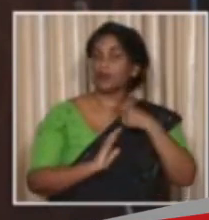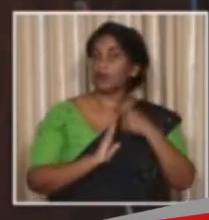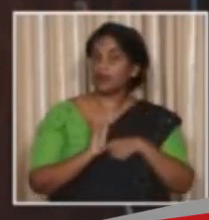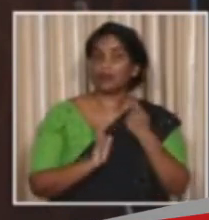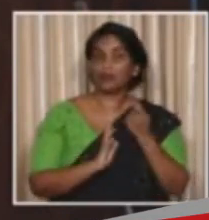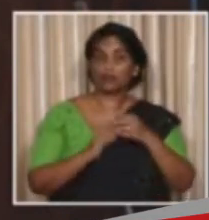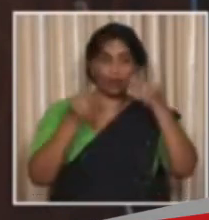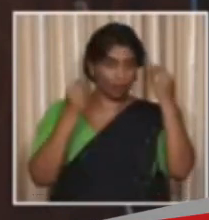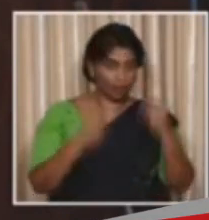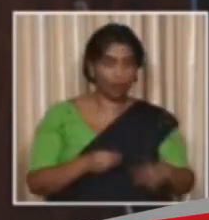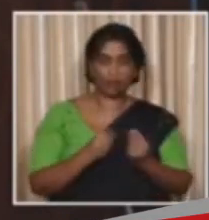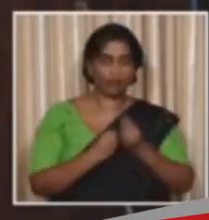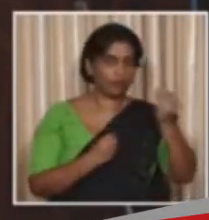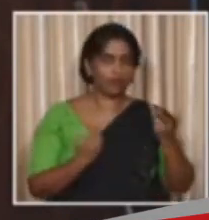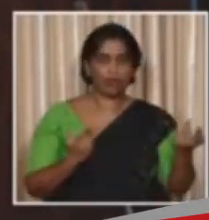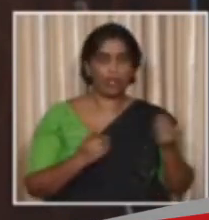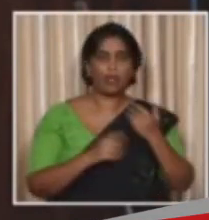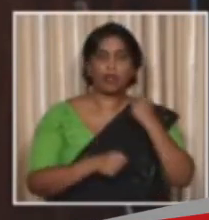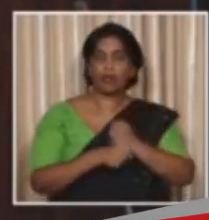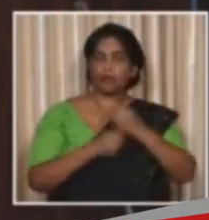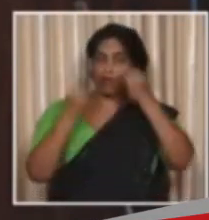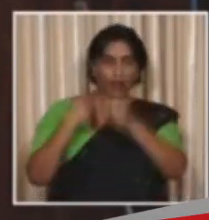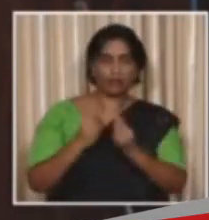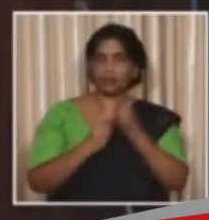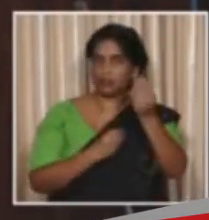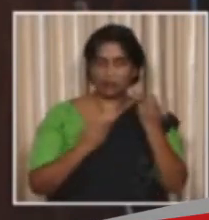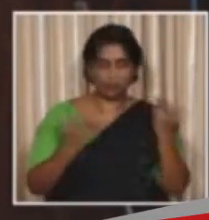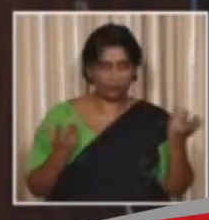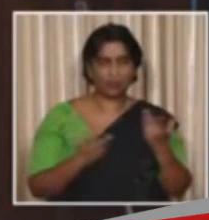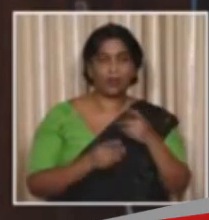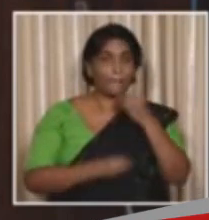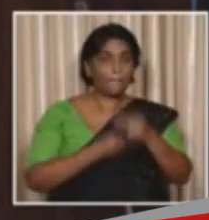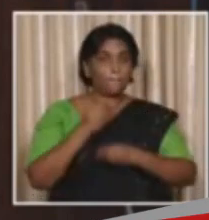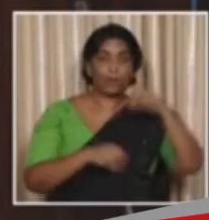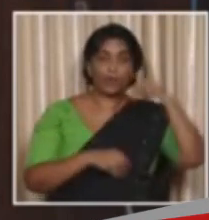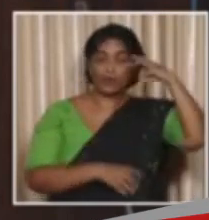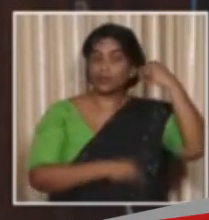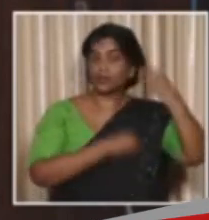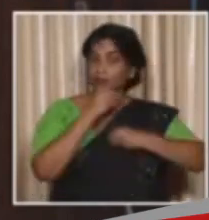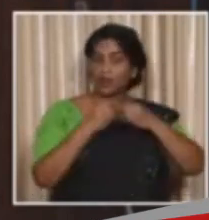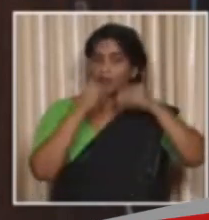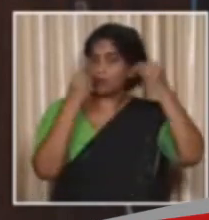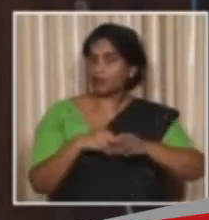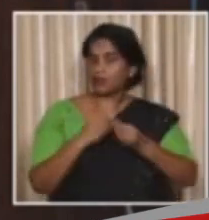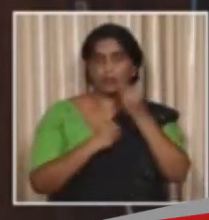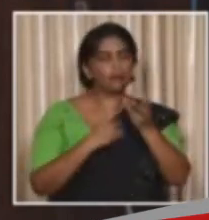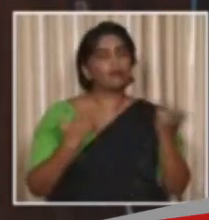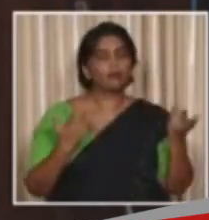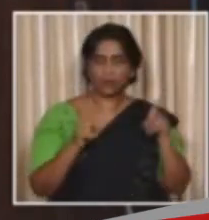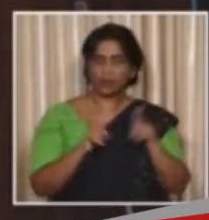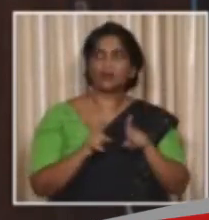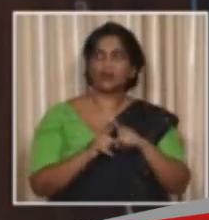එළවන්නේ මොකද මේ රටේ ආර්ථිකය බංකොලොත් කරන්න දෙන්න බෑ භාණ්ඩාගාරයේ බංකොලොත් කරන්න දෙන්න බෑ නිෂ්පාදනයේ විදුලි